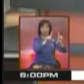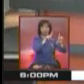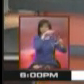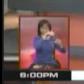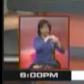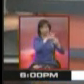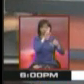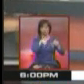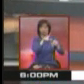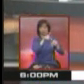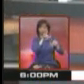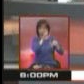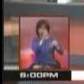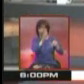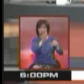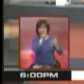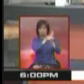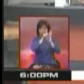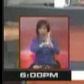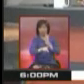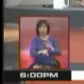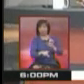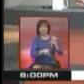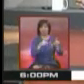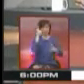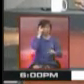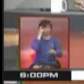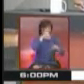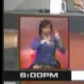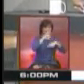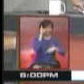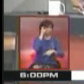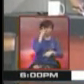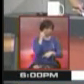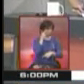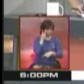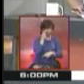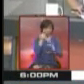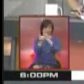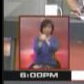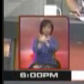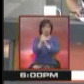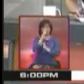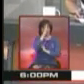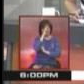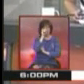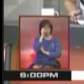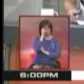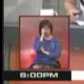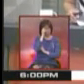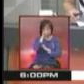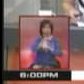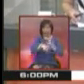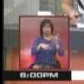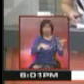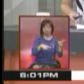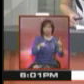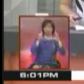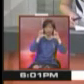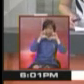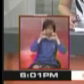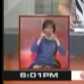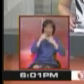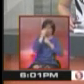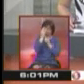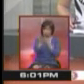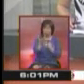Ray Peñaranda. Kasabay ng pagsuko ni Tyrone Terbio kay Action Man Raffy Tulfo, inamin ang suspect na bata raw siya